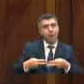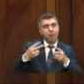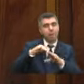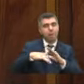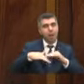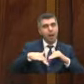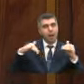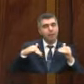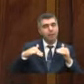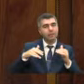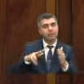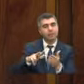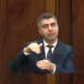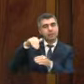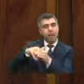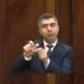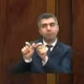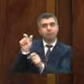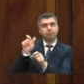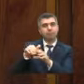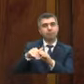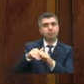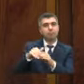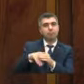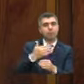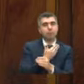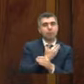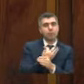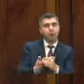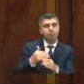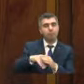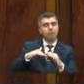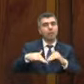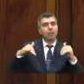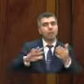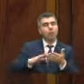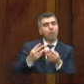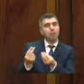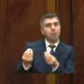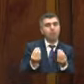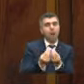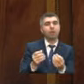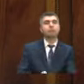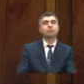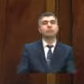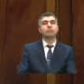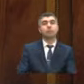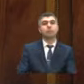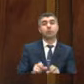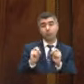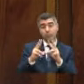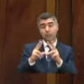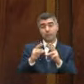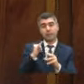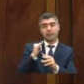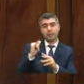نالة الثقة من مجلس النواب، وإذا اقتضى الحال بطبيعة الحال القيام كما نقوم به